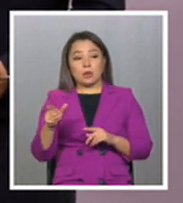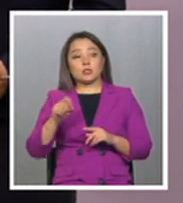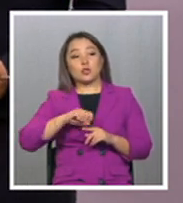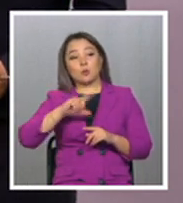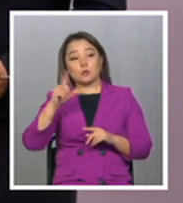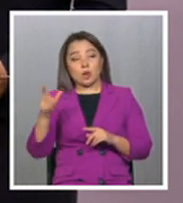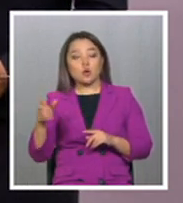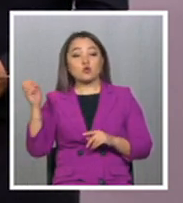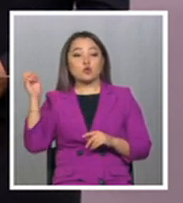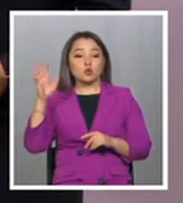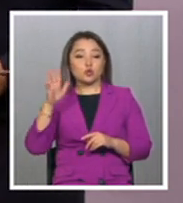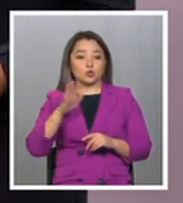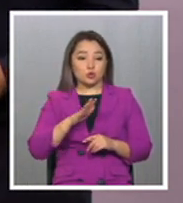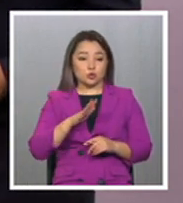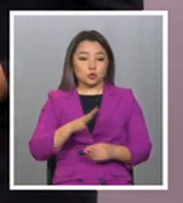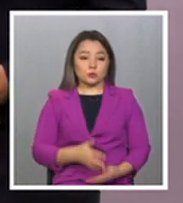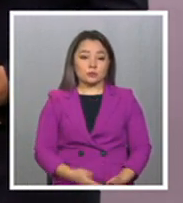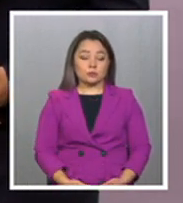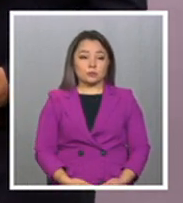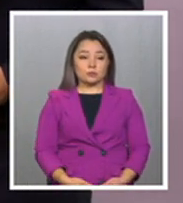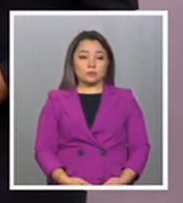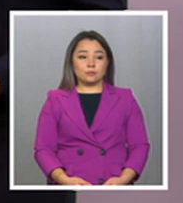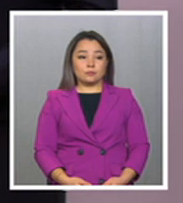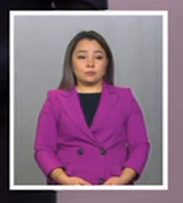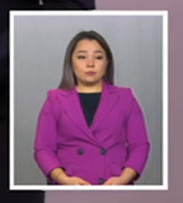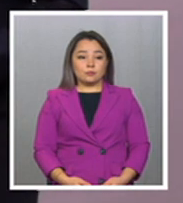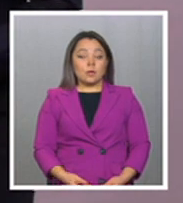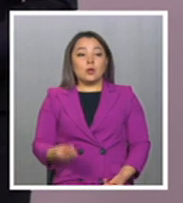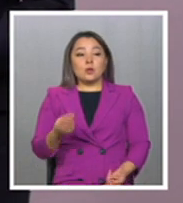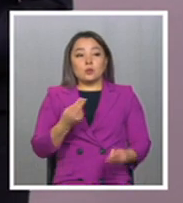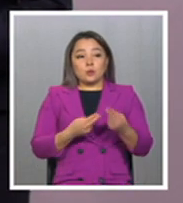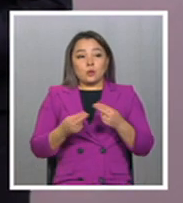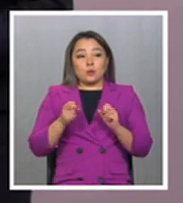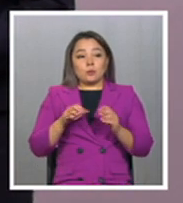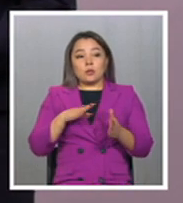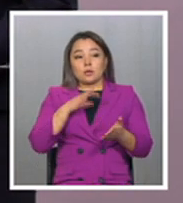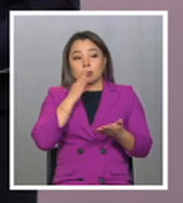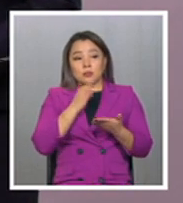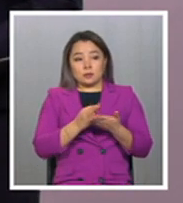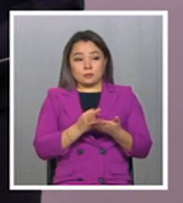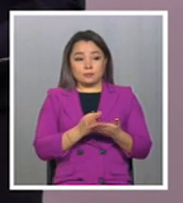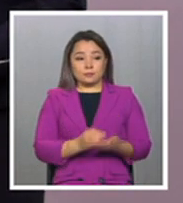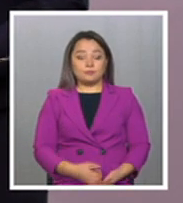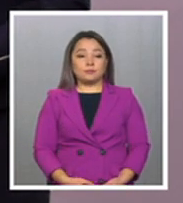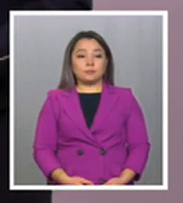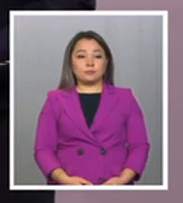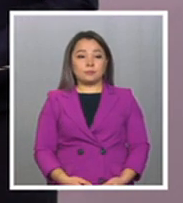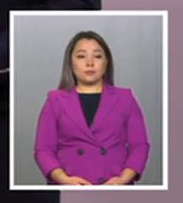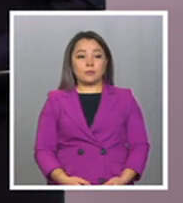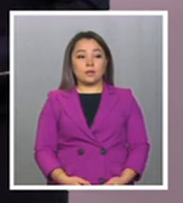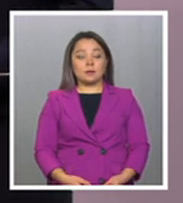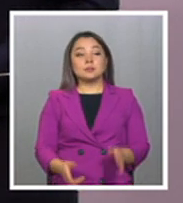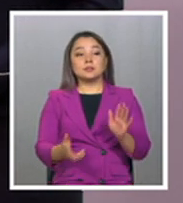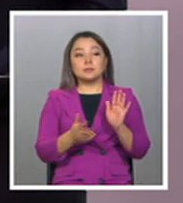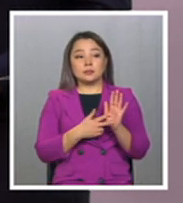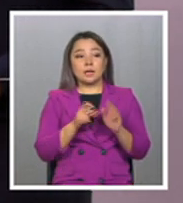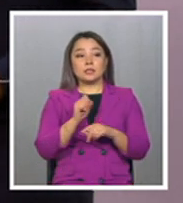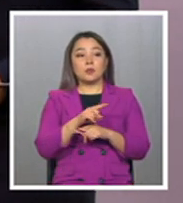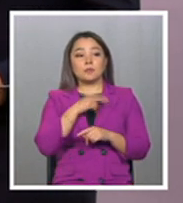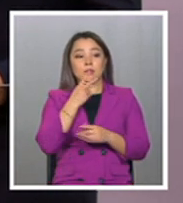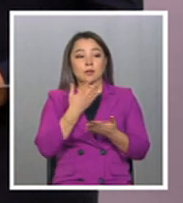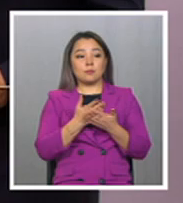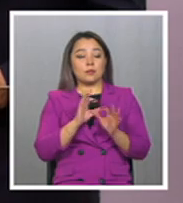кемпір қоссақ және күннің суреті түсуі мүмкін. Сегізінші тапсырманы